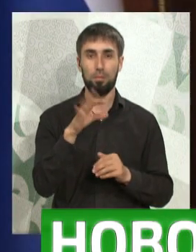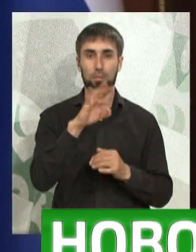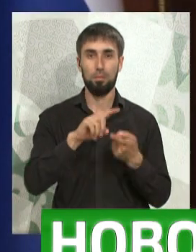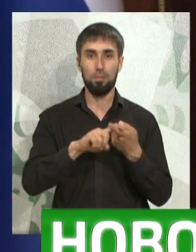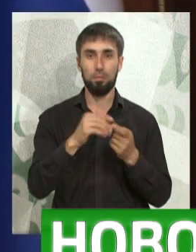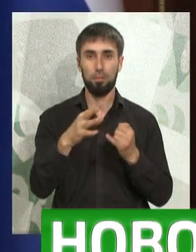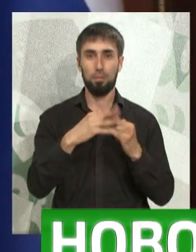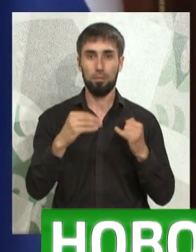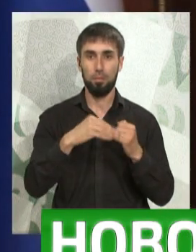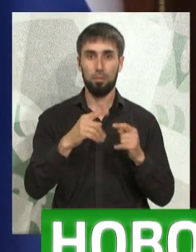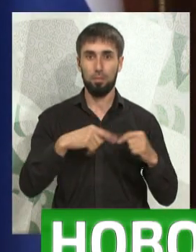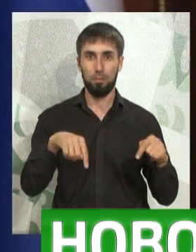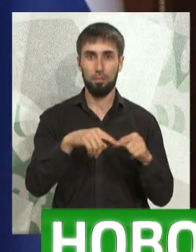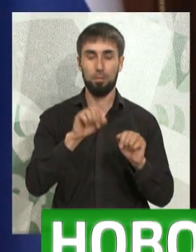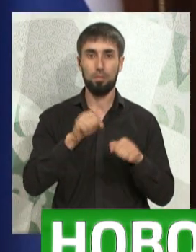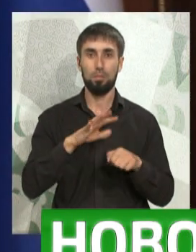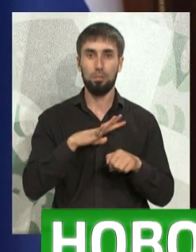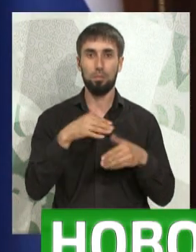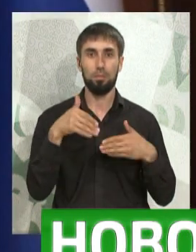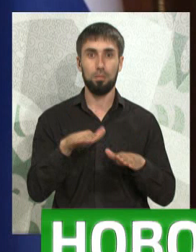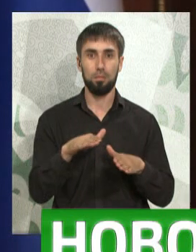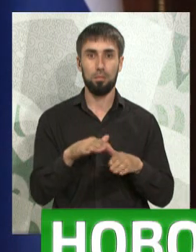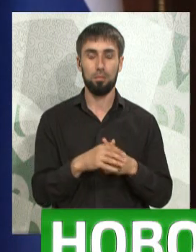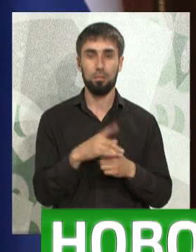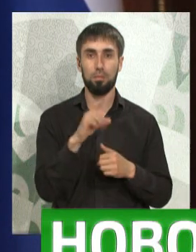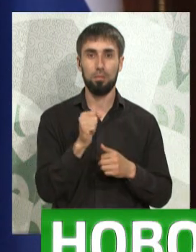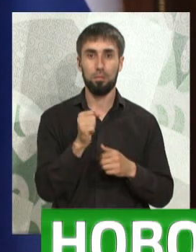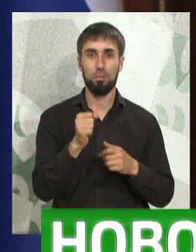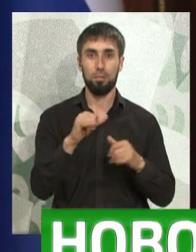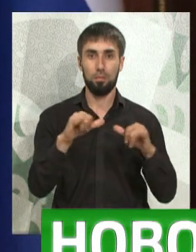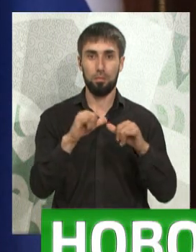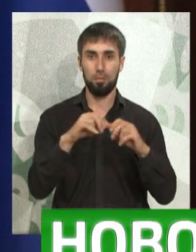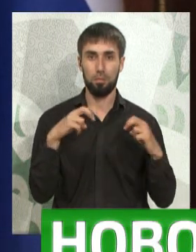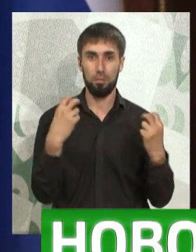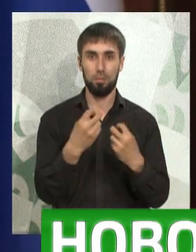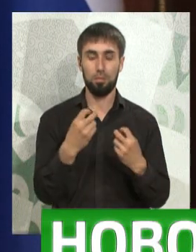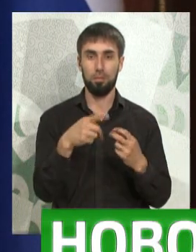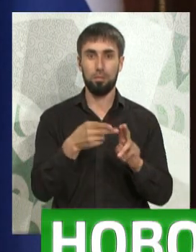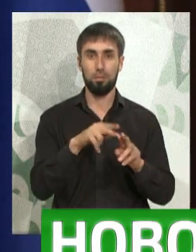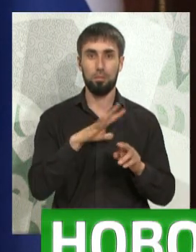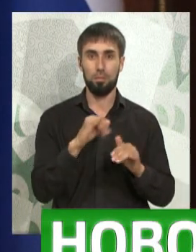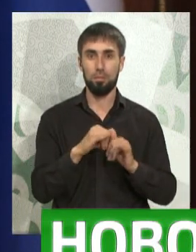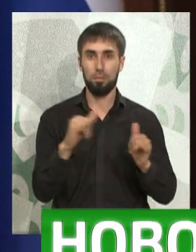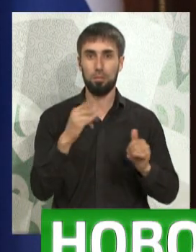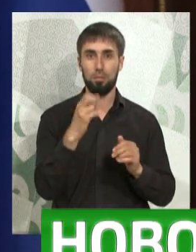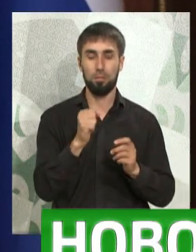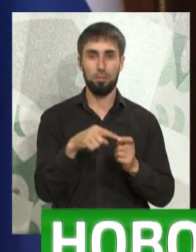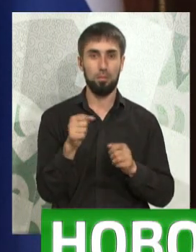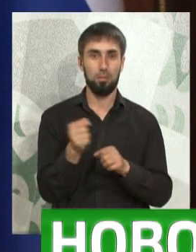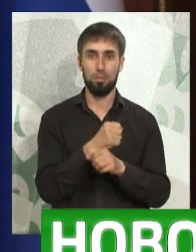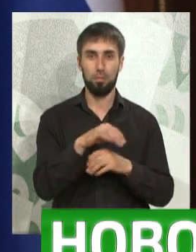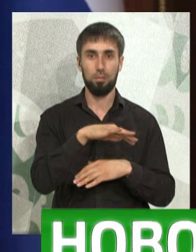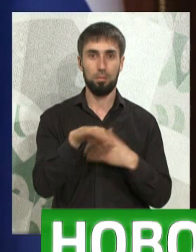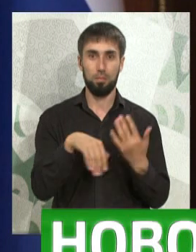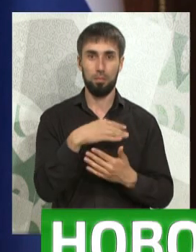участком, которую можно было разрешить за семейным столом, перерос кровавую бойню.